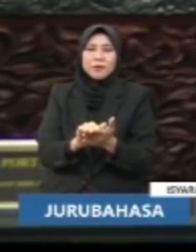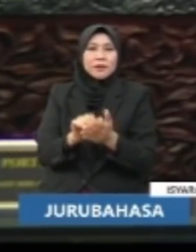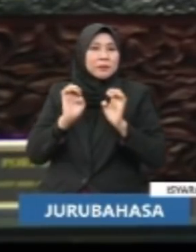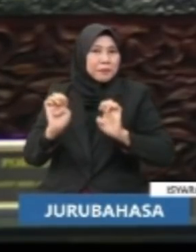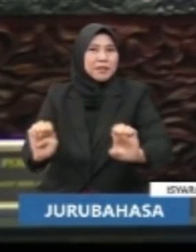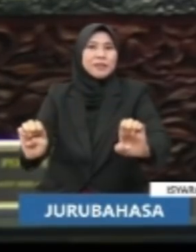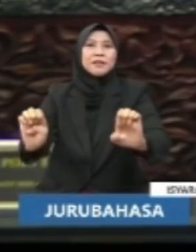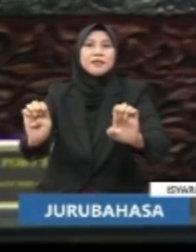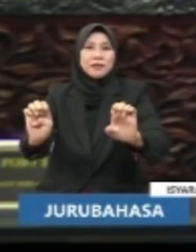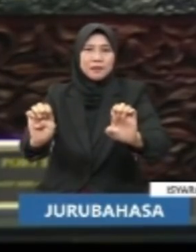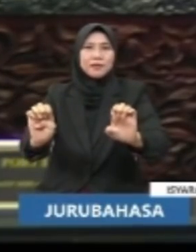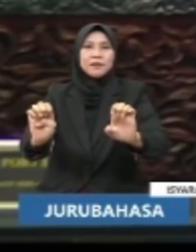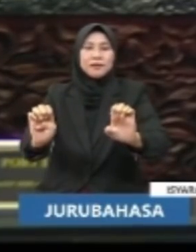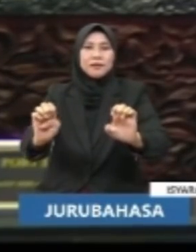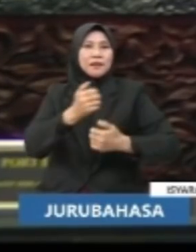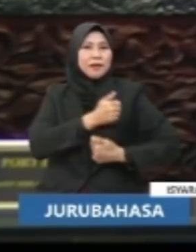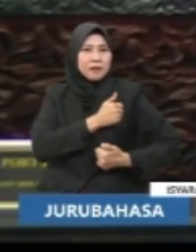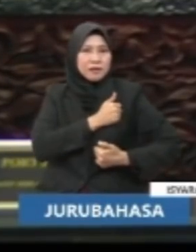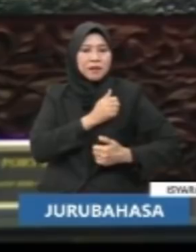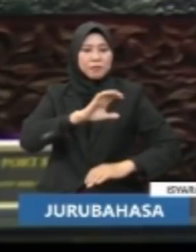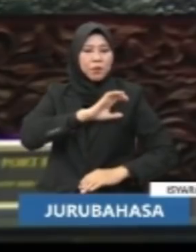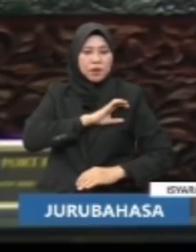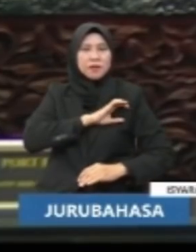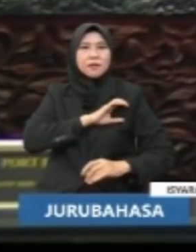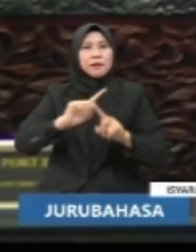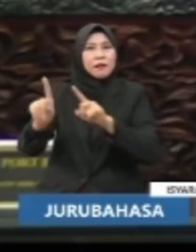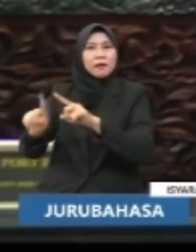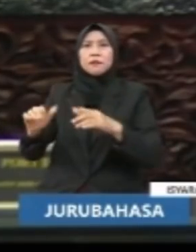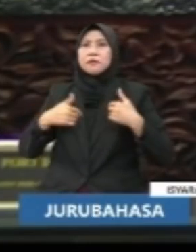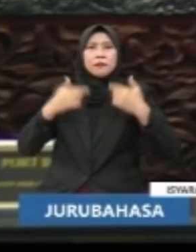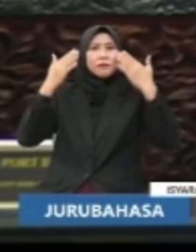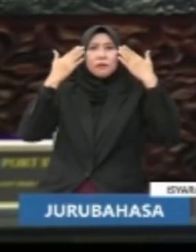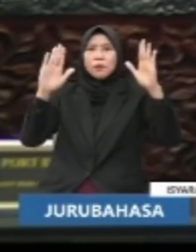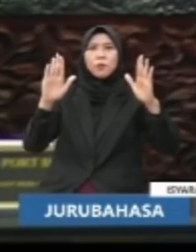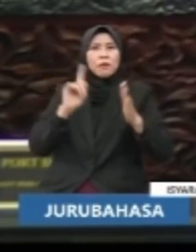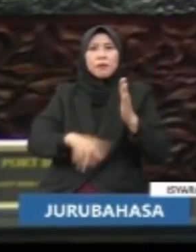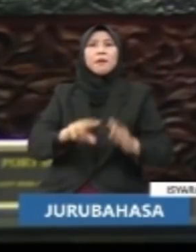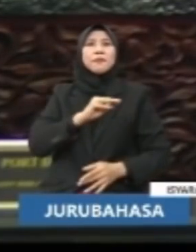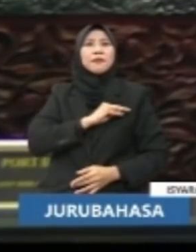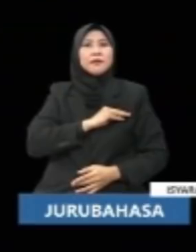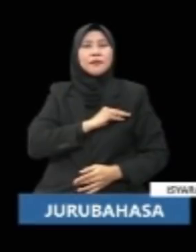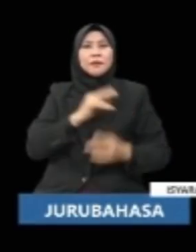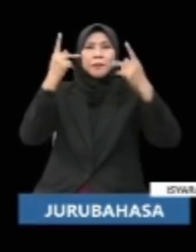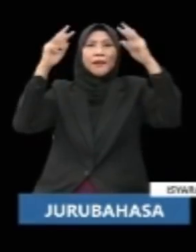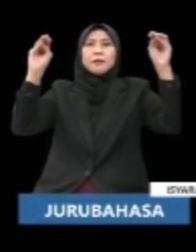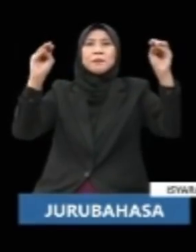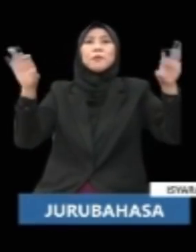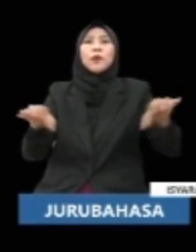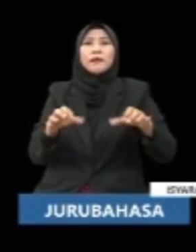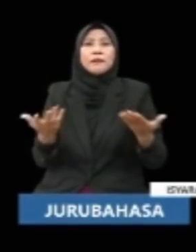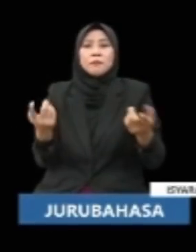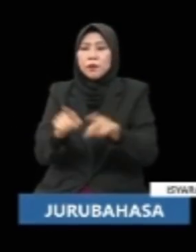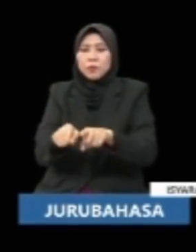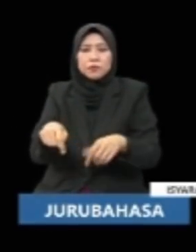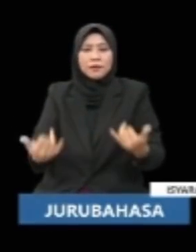emergency eh tentara polisi sebagainya saya tidak tahu apa menteri dan perdana menteri buat